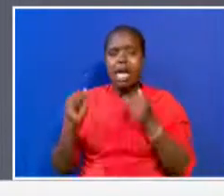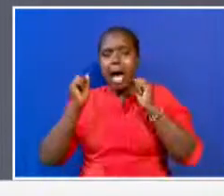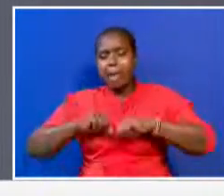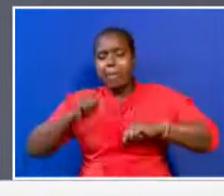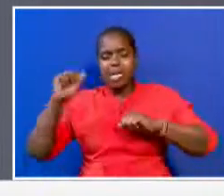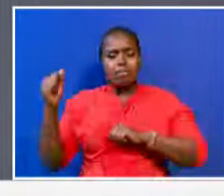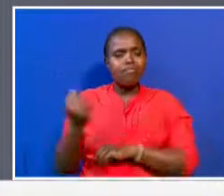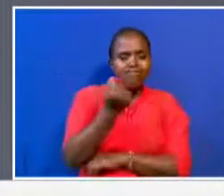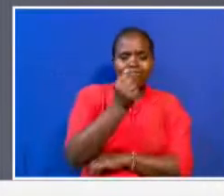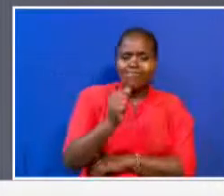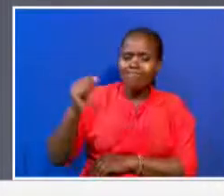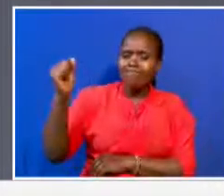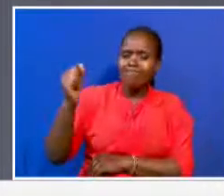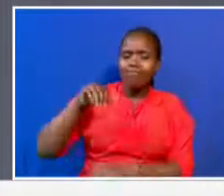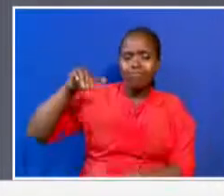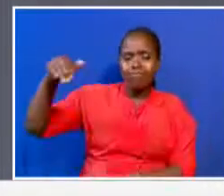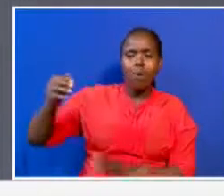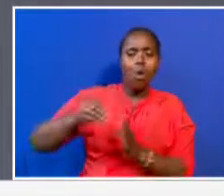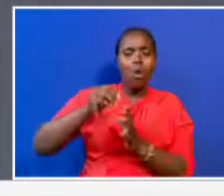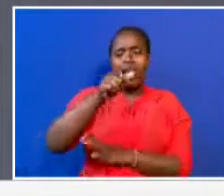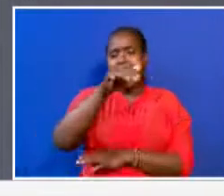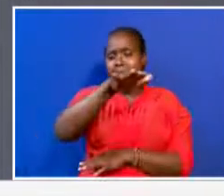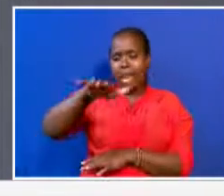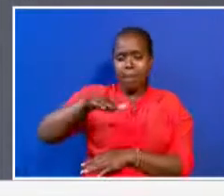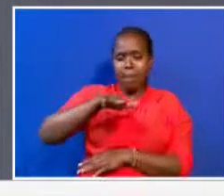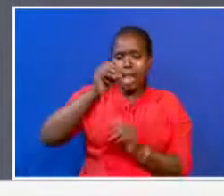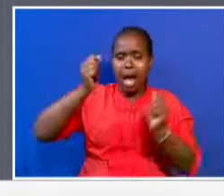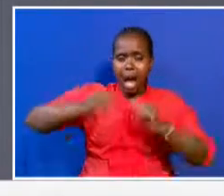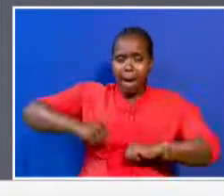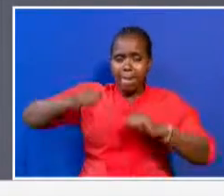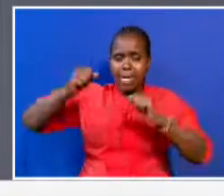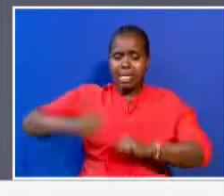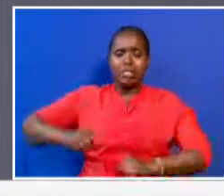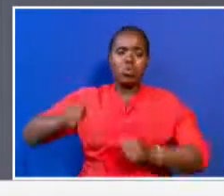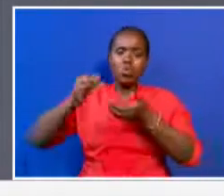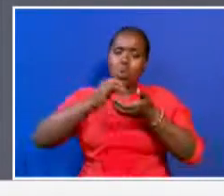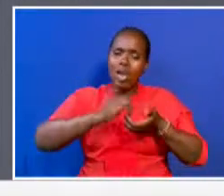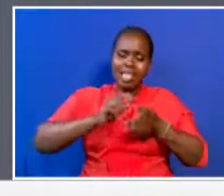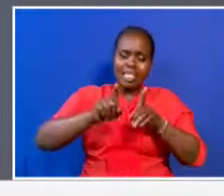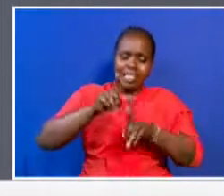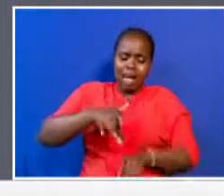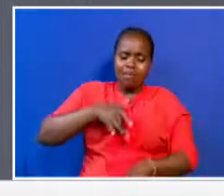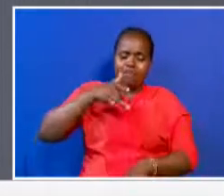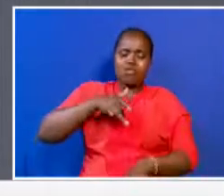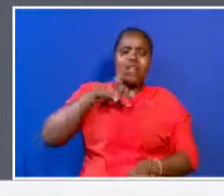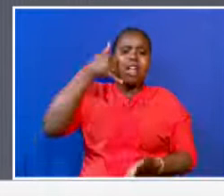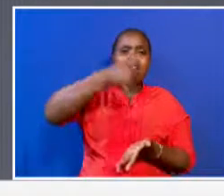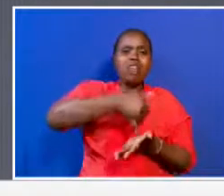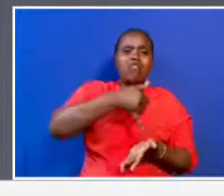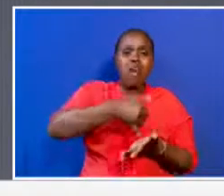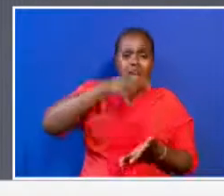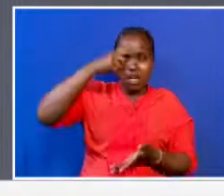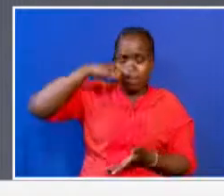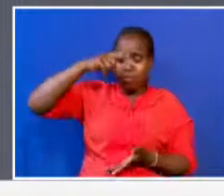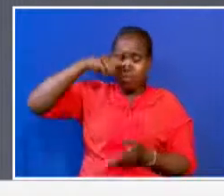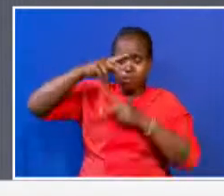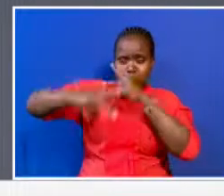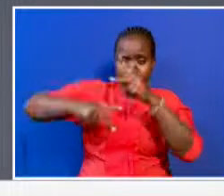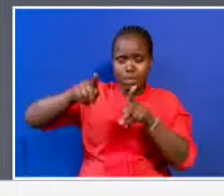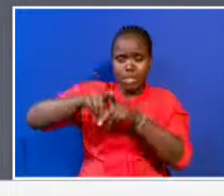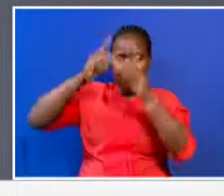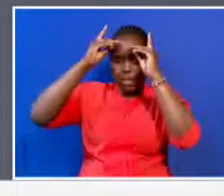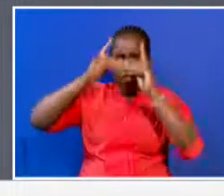move around the city or wherever it is, our ability to engage and feel involved in policy processes and